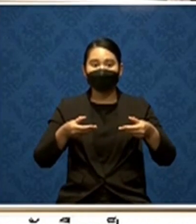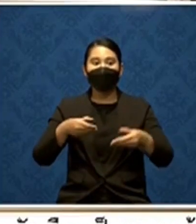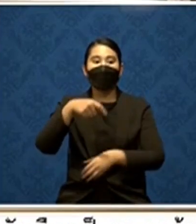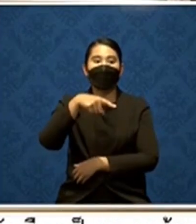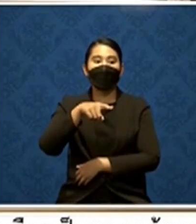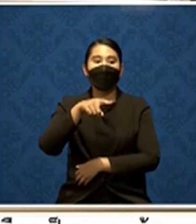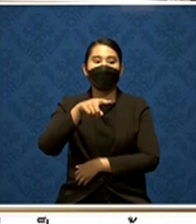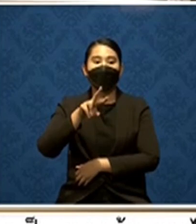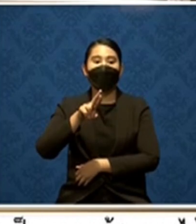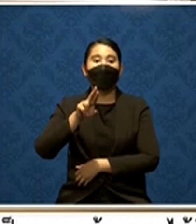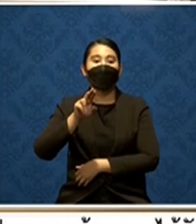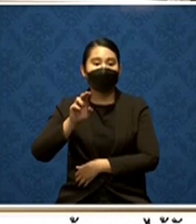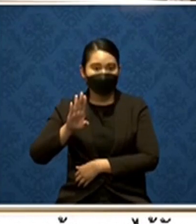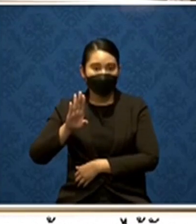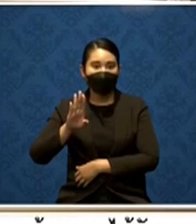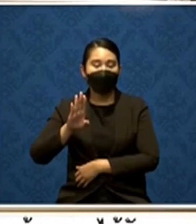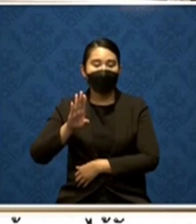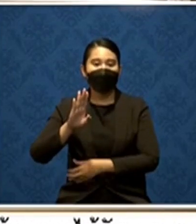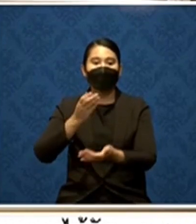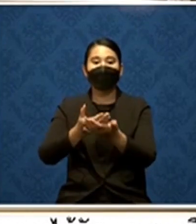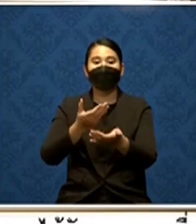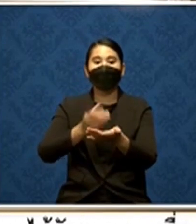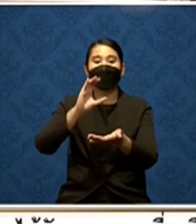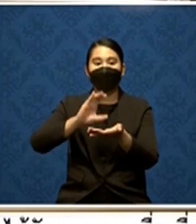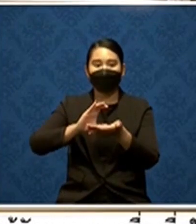งราชบัญพระราชบัญญัติงบประมาณ